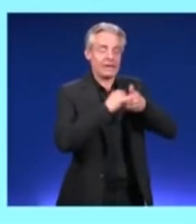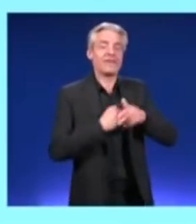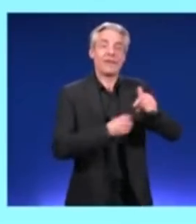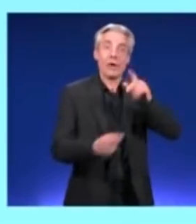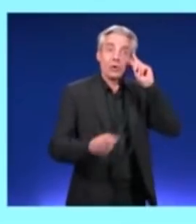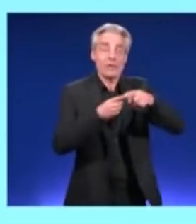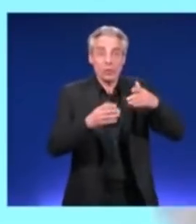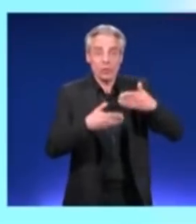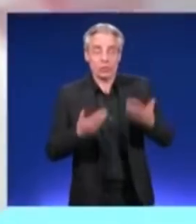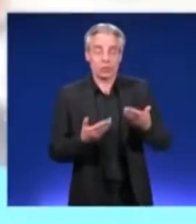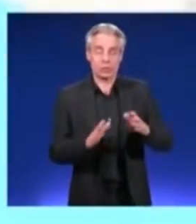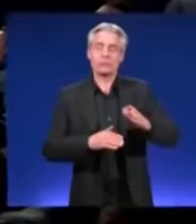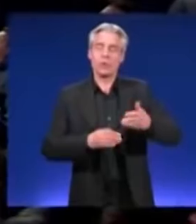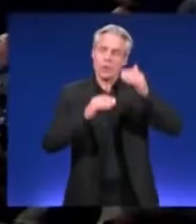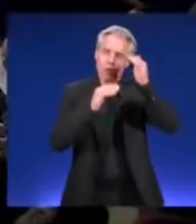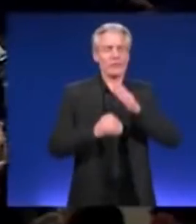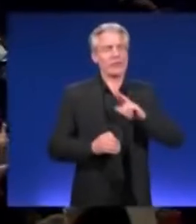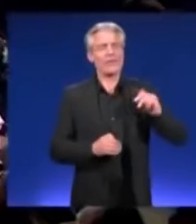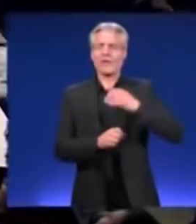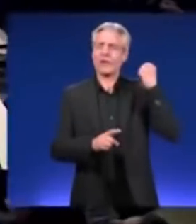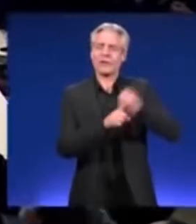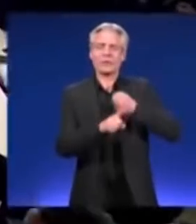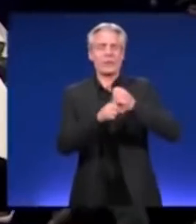temps. Comptez sur moi.